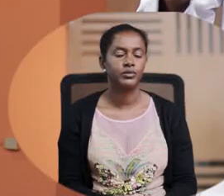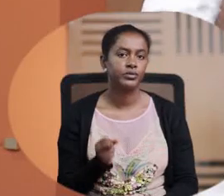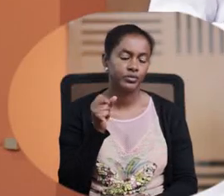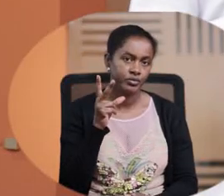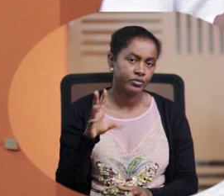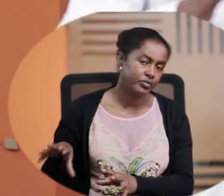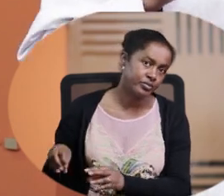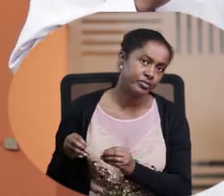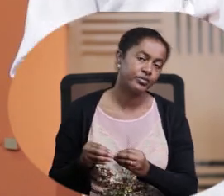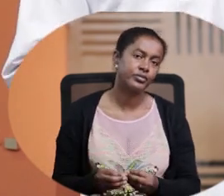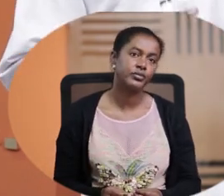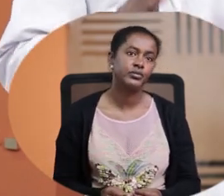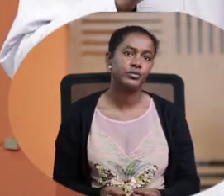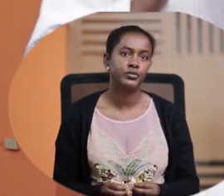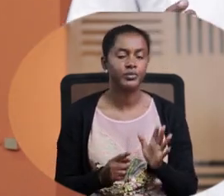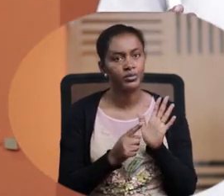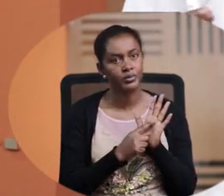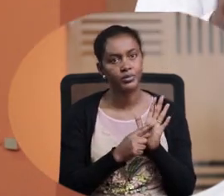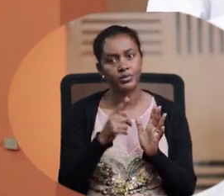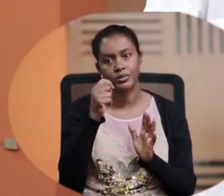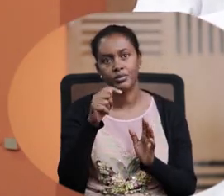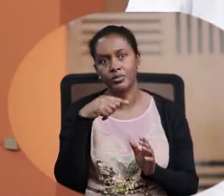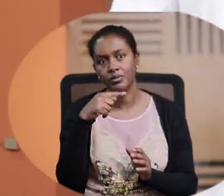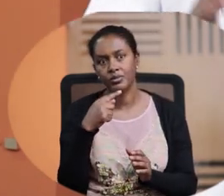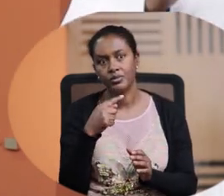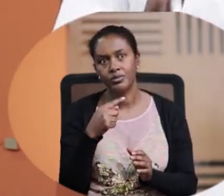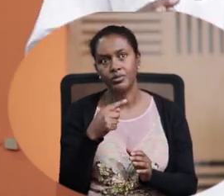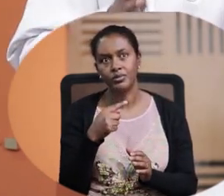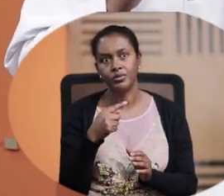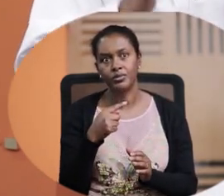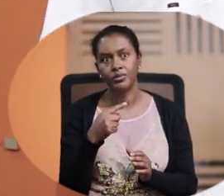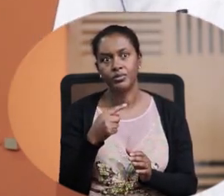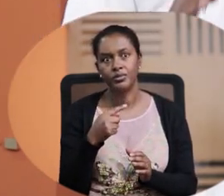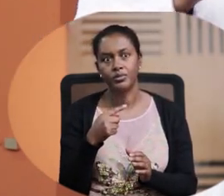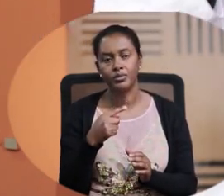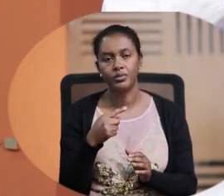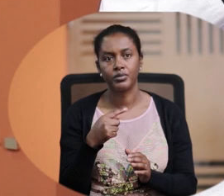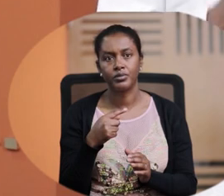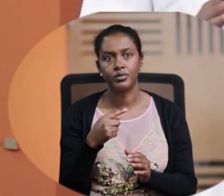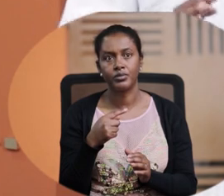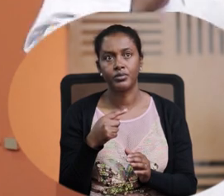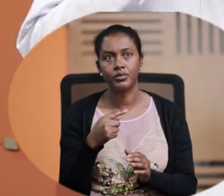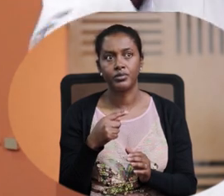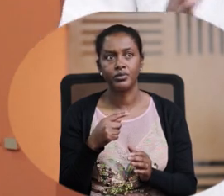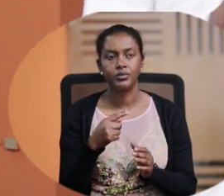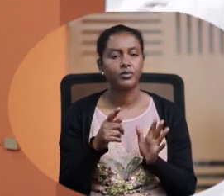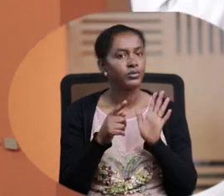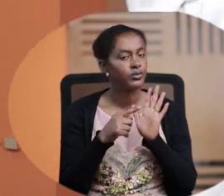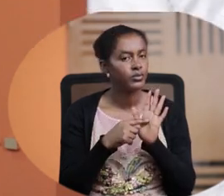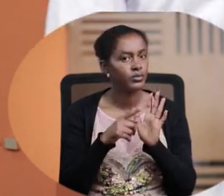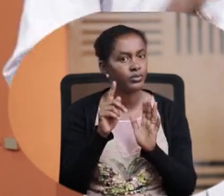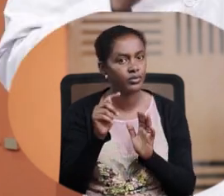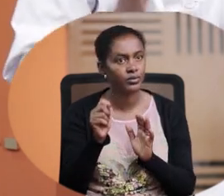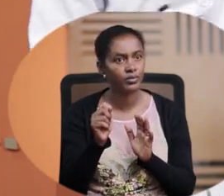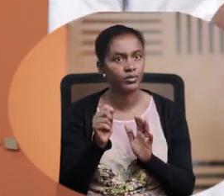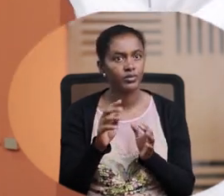Tole ga barattoota mallattoo taalii jechuun hiikoonsaa erga kana jenne taaliin maahin mallattoo taaliidhaaf